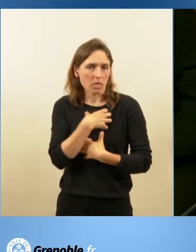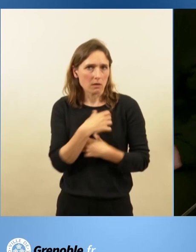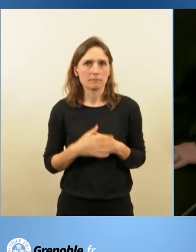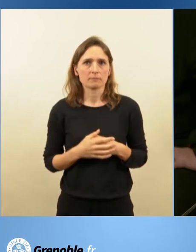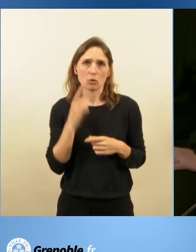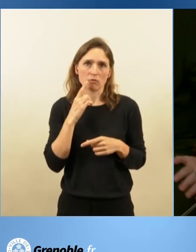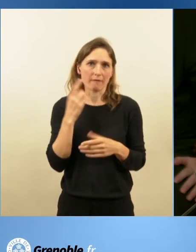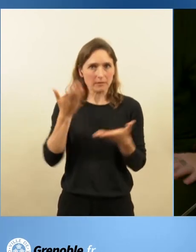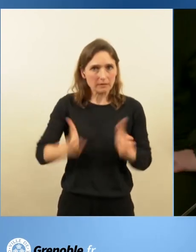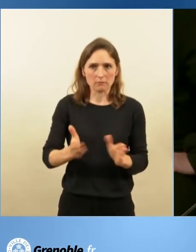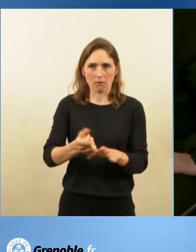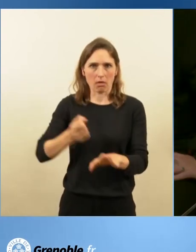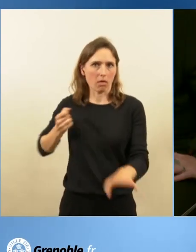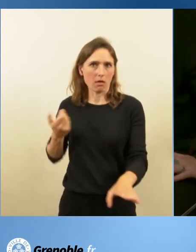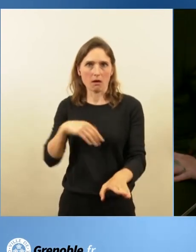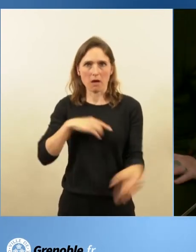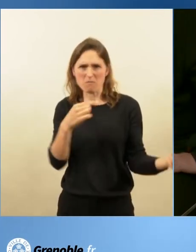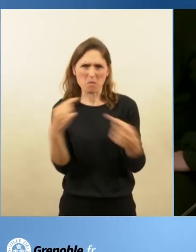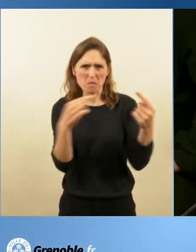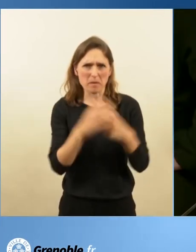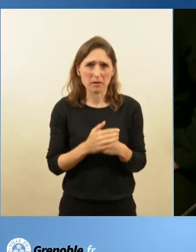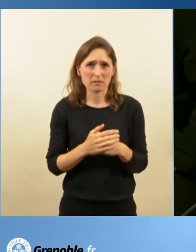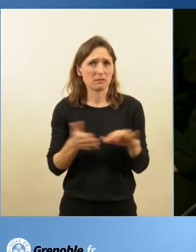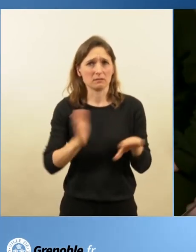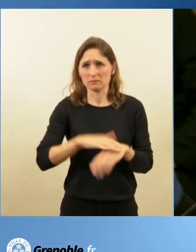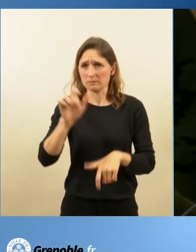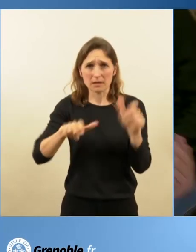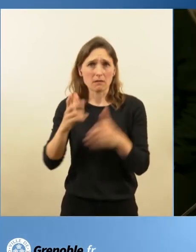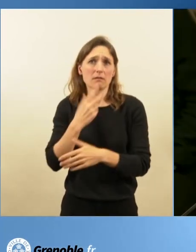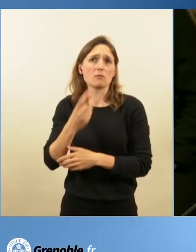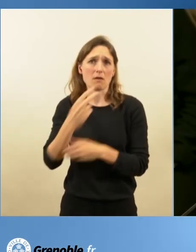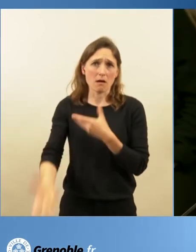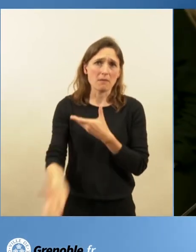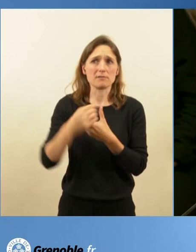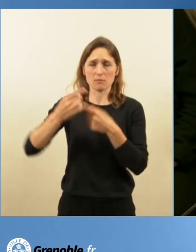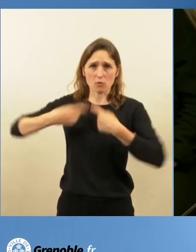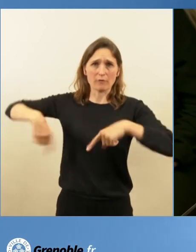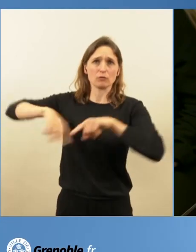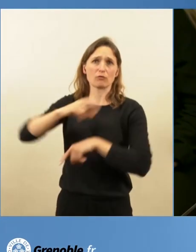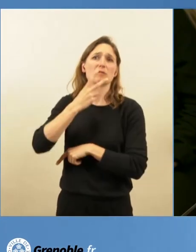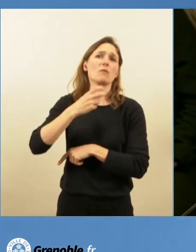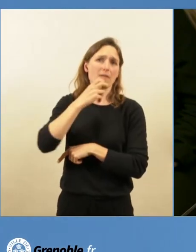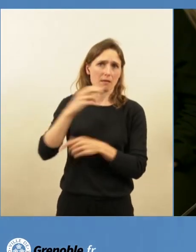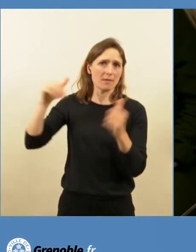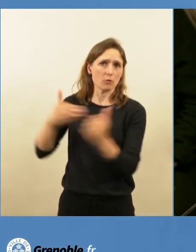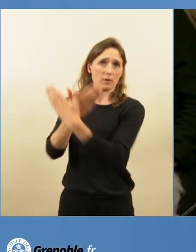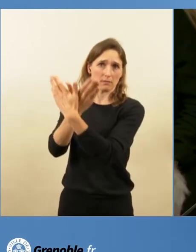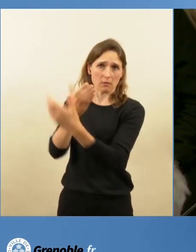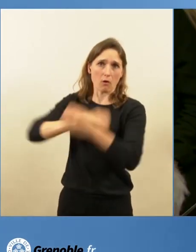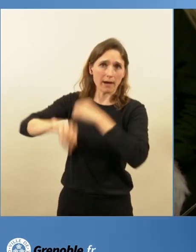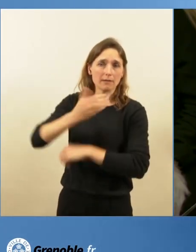les citoyens qui ont eu le plaisir de participer à la Convention citoyenne métropolitaine que notre collègue Pascal clouaire a pu mener